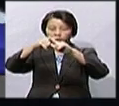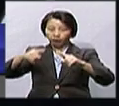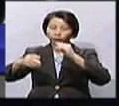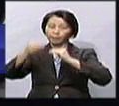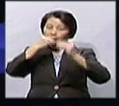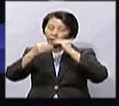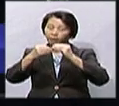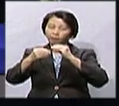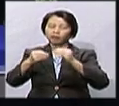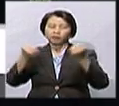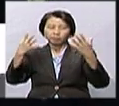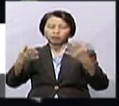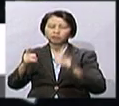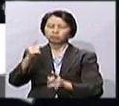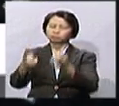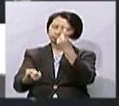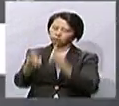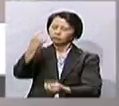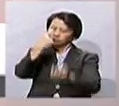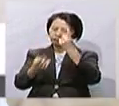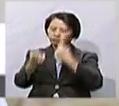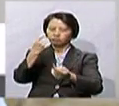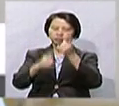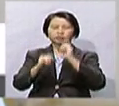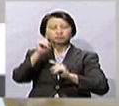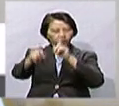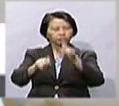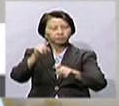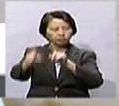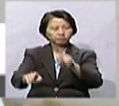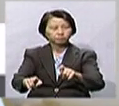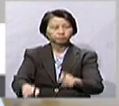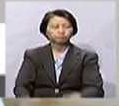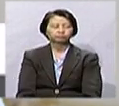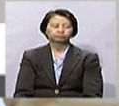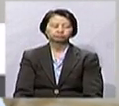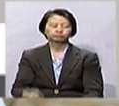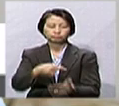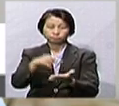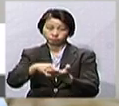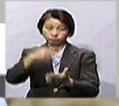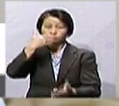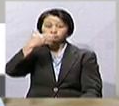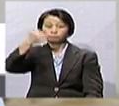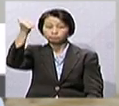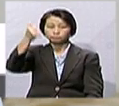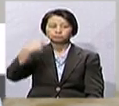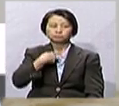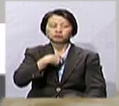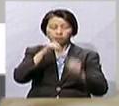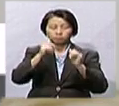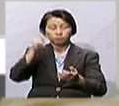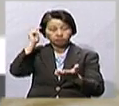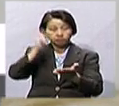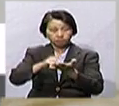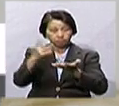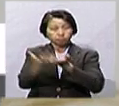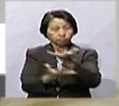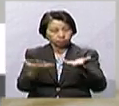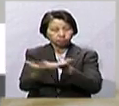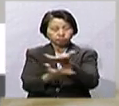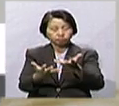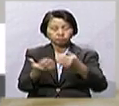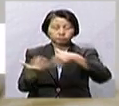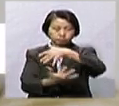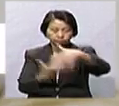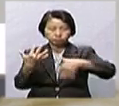Jadi di situ banyaklah persoalan-persoalan yang timbul. Itu langkah terbaik. Sebab di samping kita dapat berkenalan dengan lebih mesra,